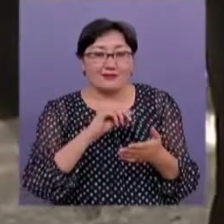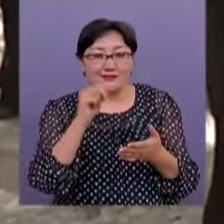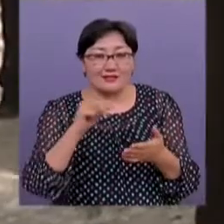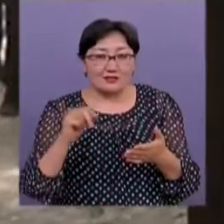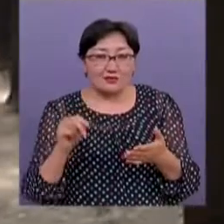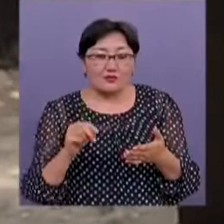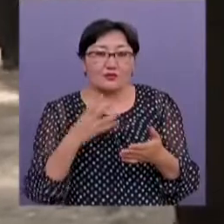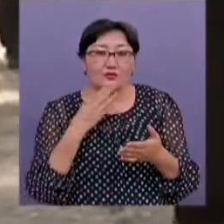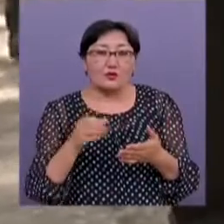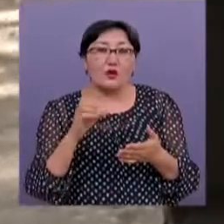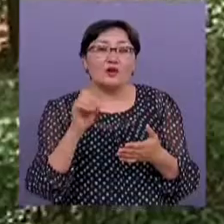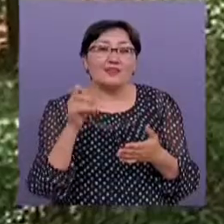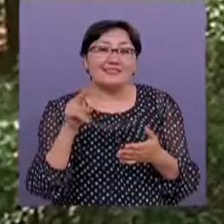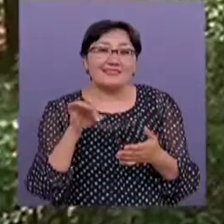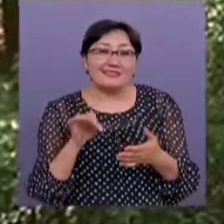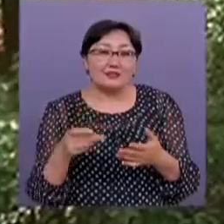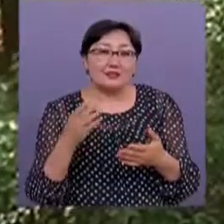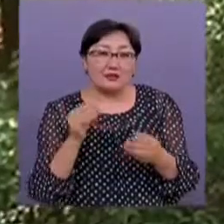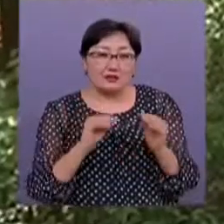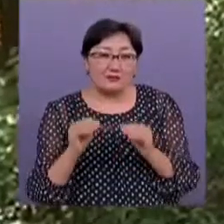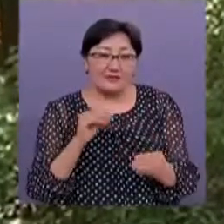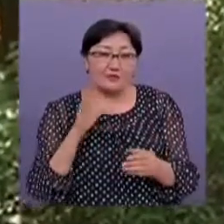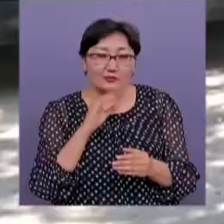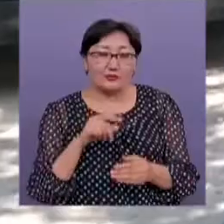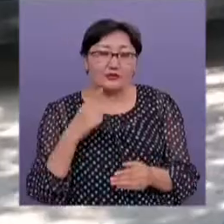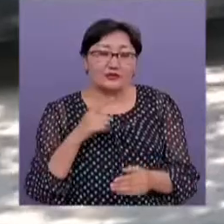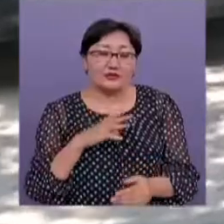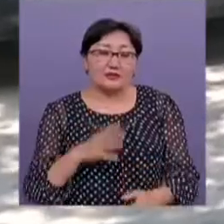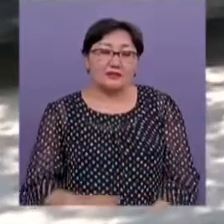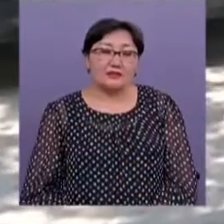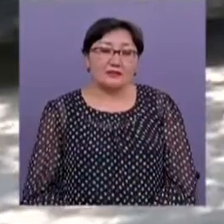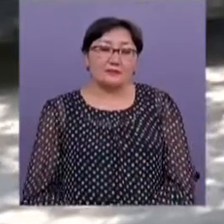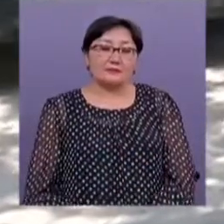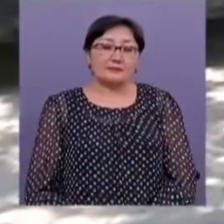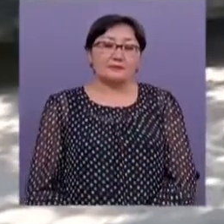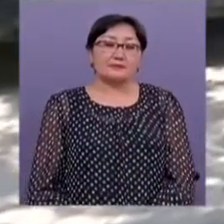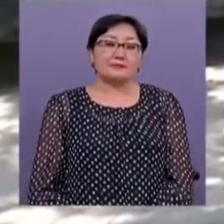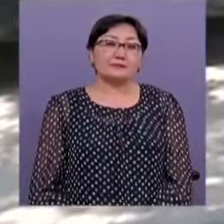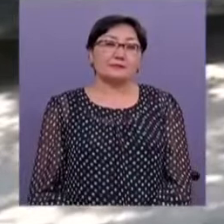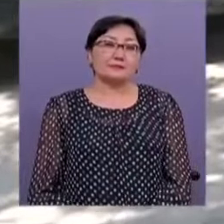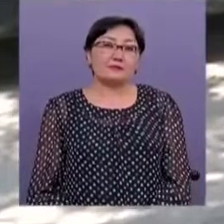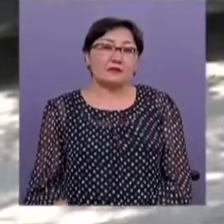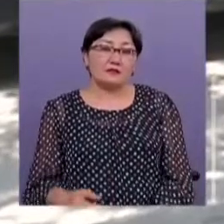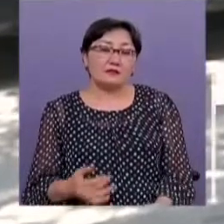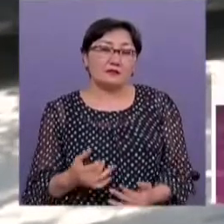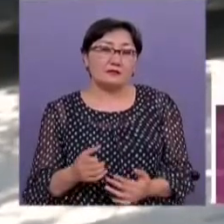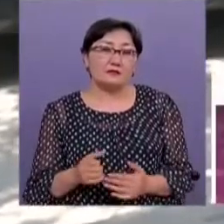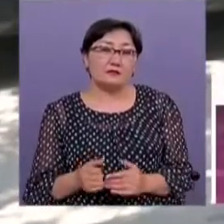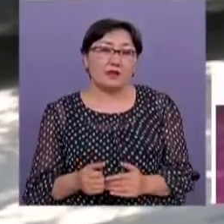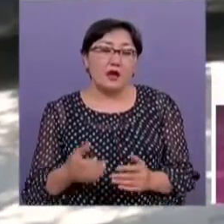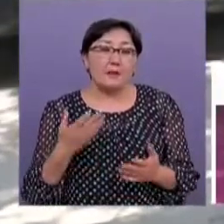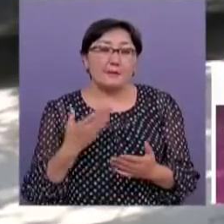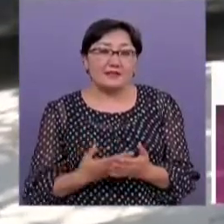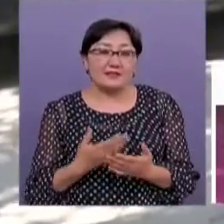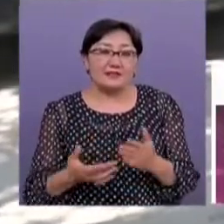қалдыратындардың өз жазу стилі де қалыптасып үлгерді дейді. В данном случае мы видим сайт. Мәселен,